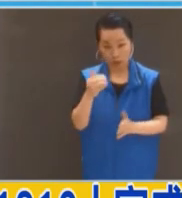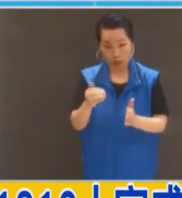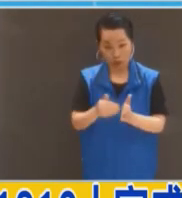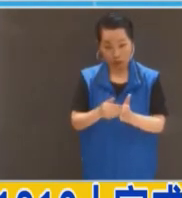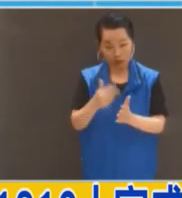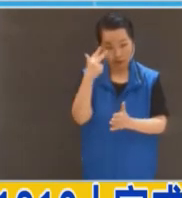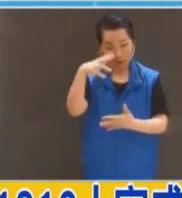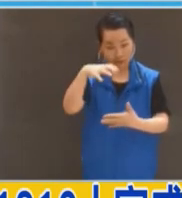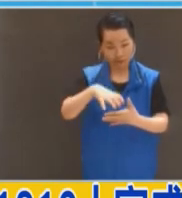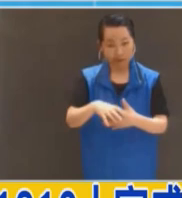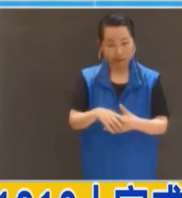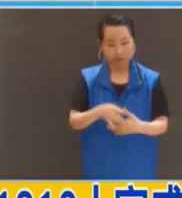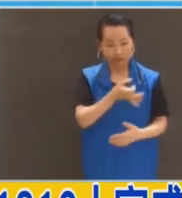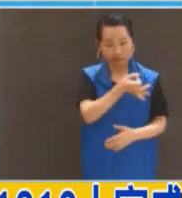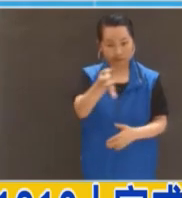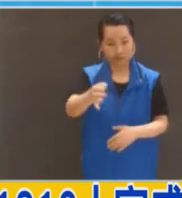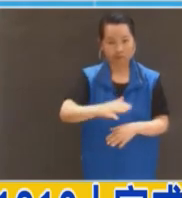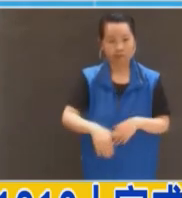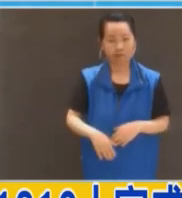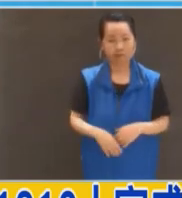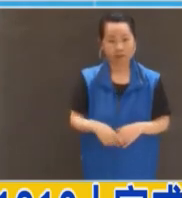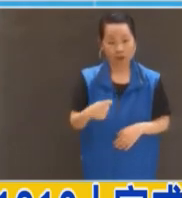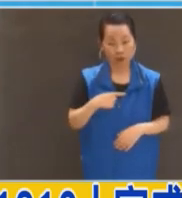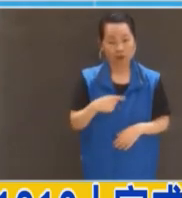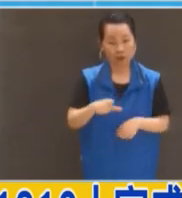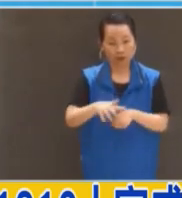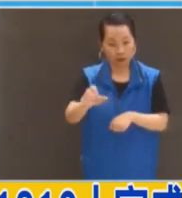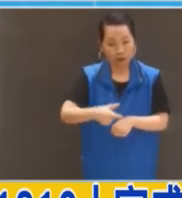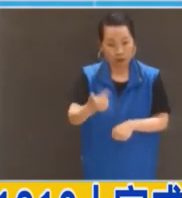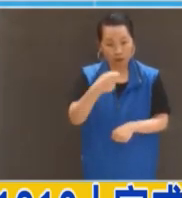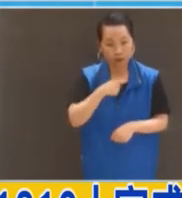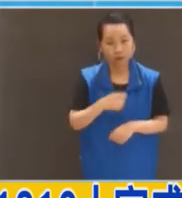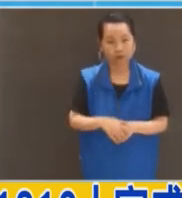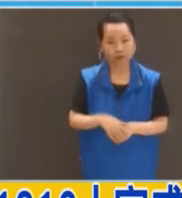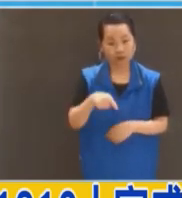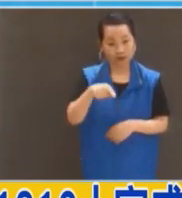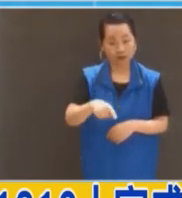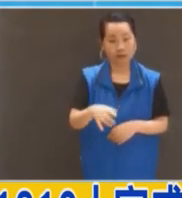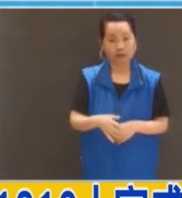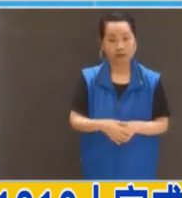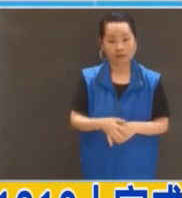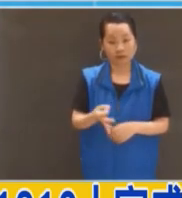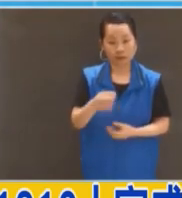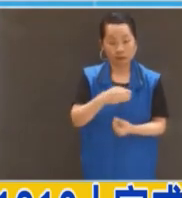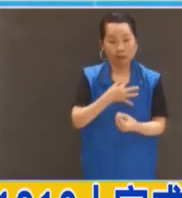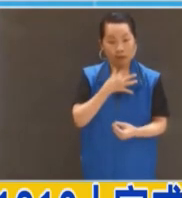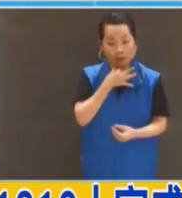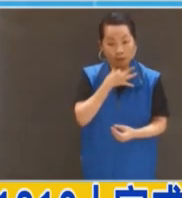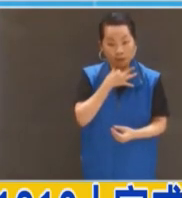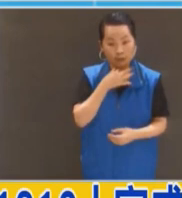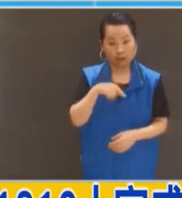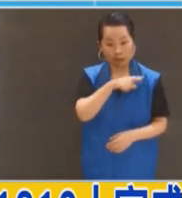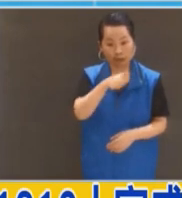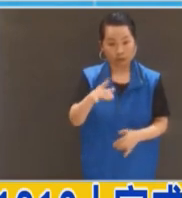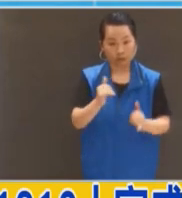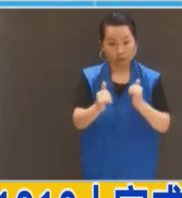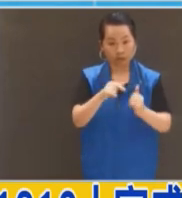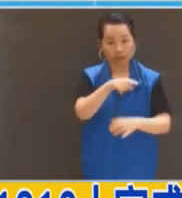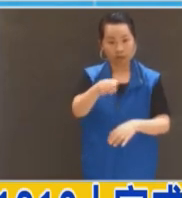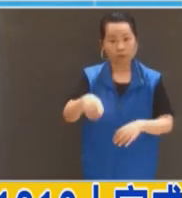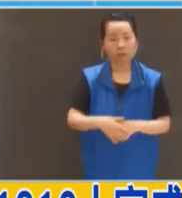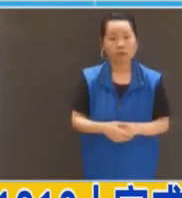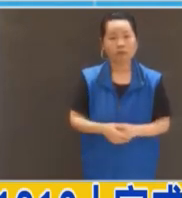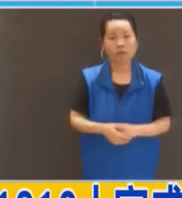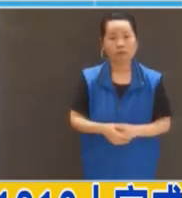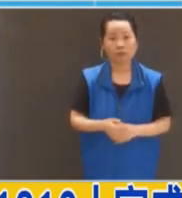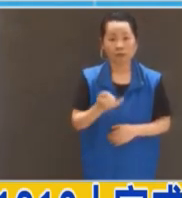里面， 今天在新北这边新增了有54例，而针对北农的群聚事件呢，现在新北市长侯友宜表示